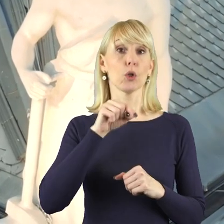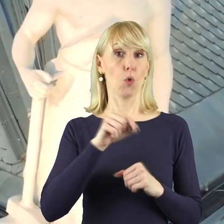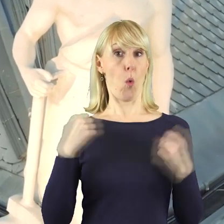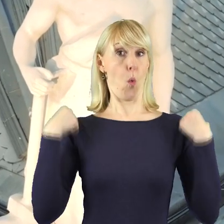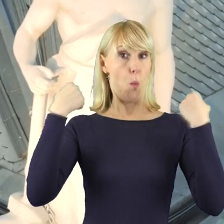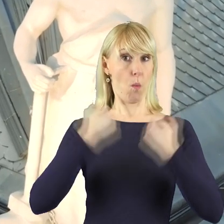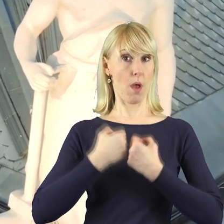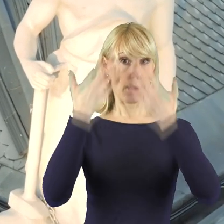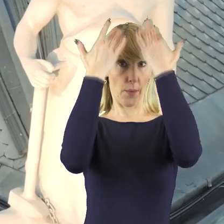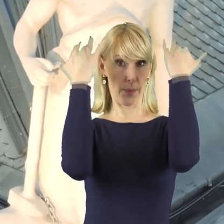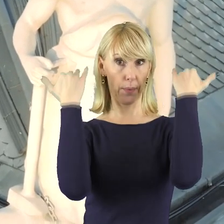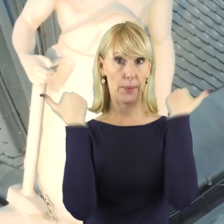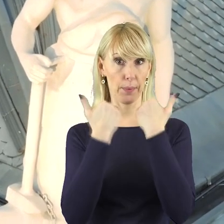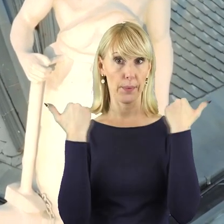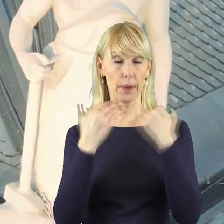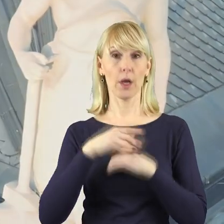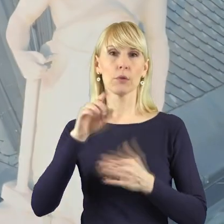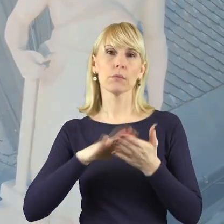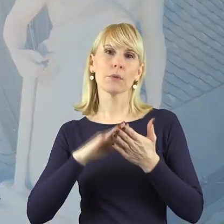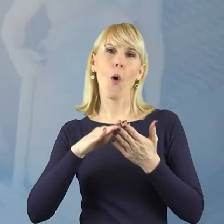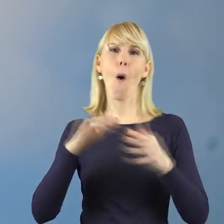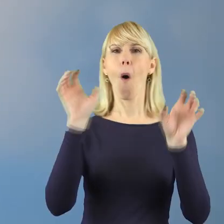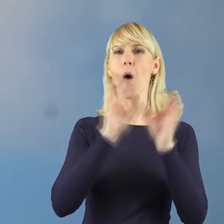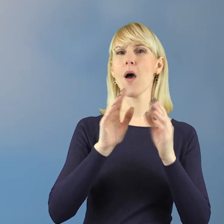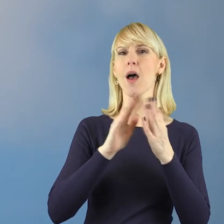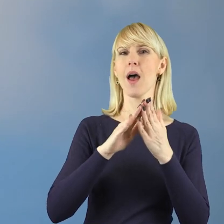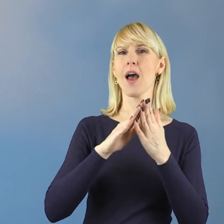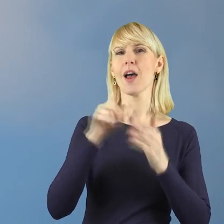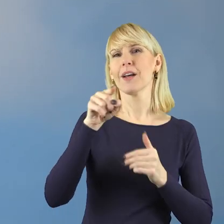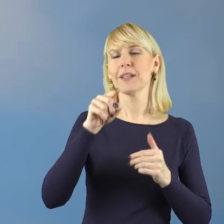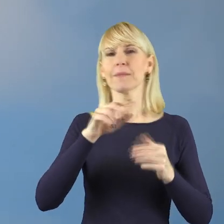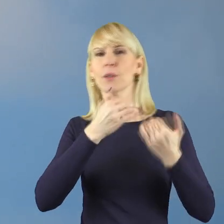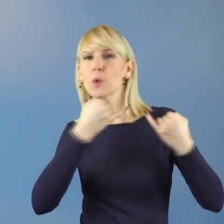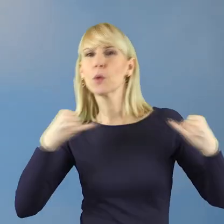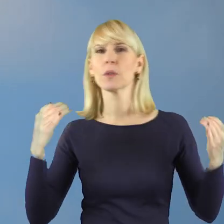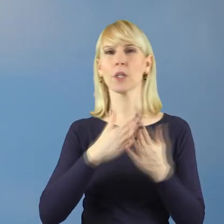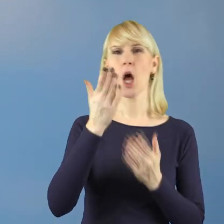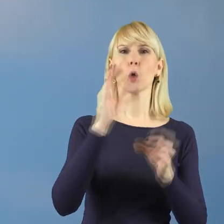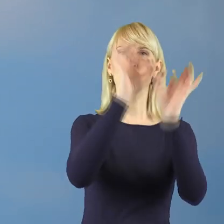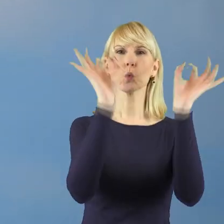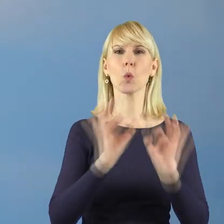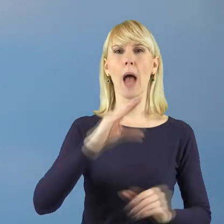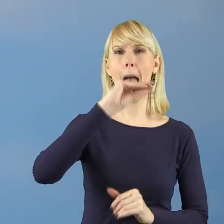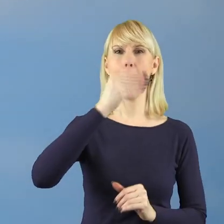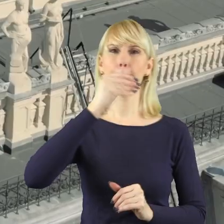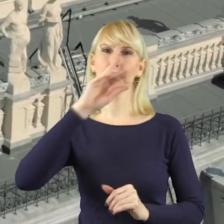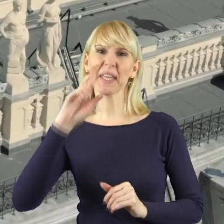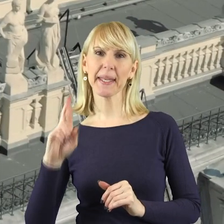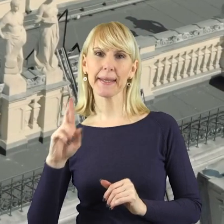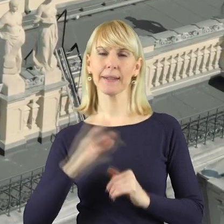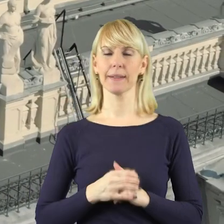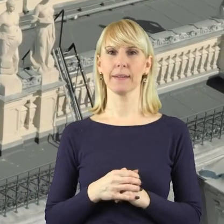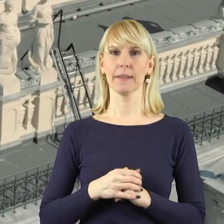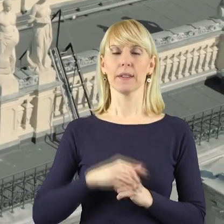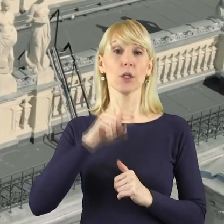jak i fryzura postaci wydają się romantyczną wariacją na temat secesji lub sztuki empiru. Na szczególną